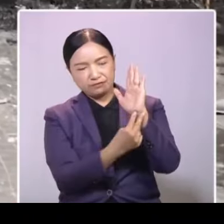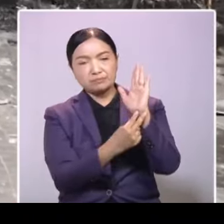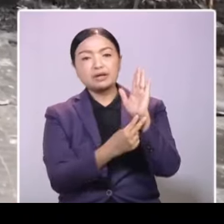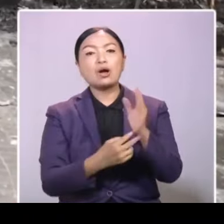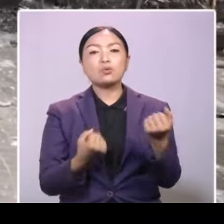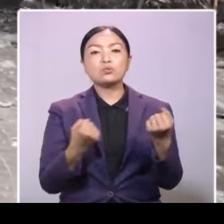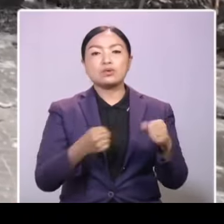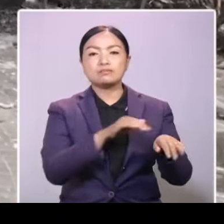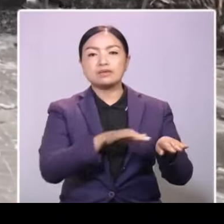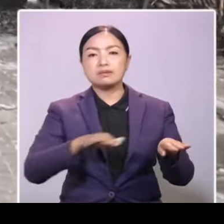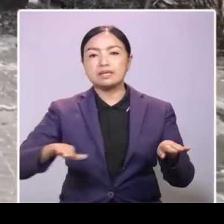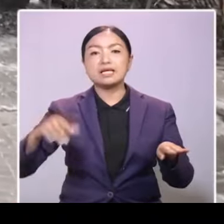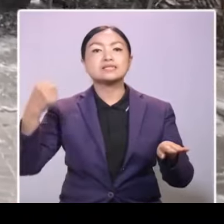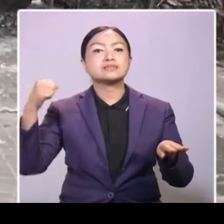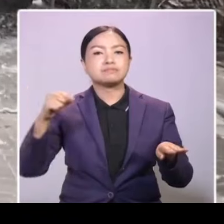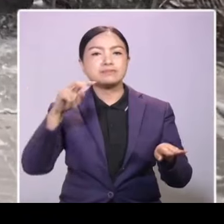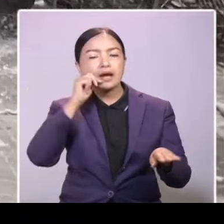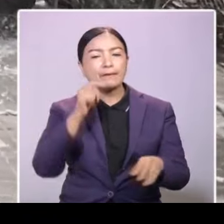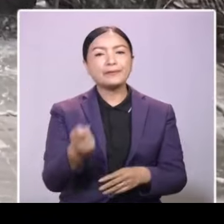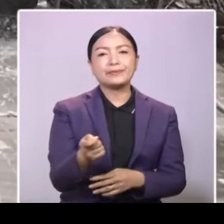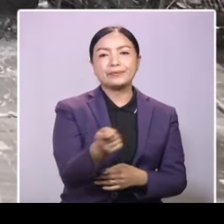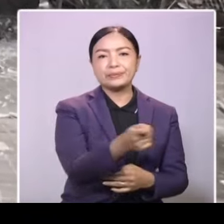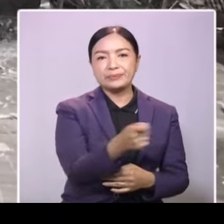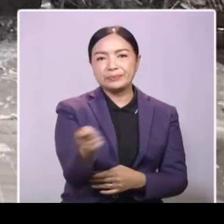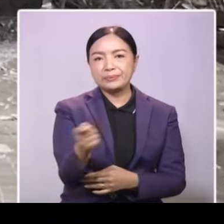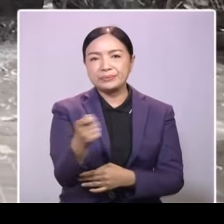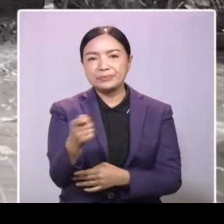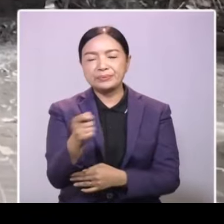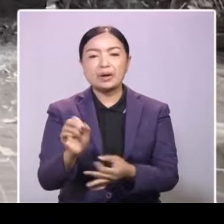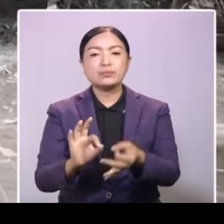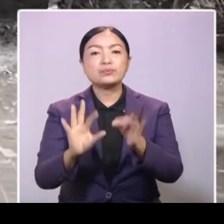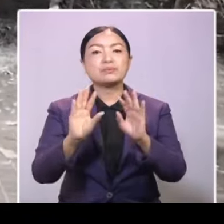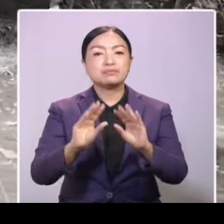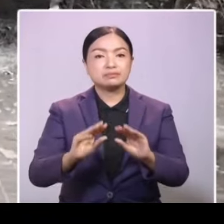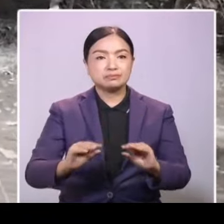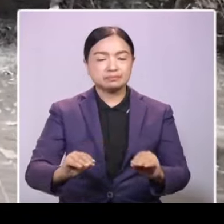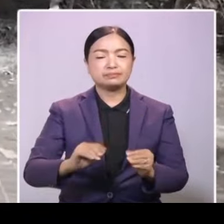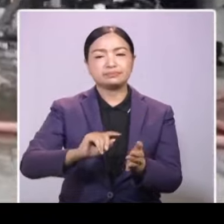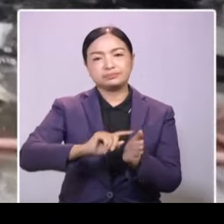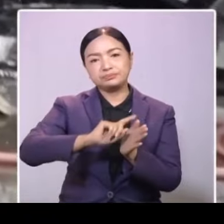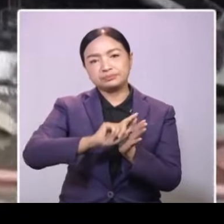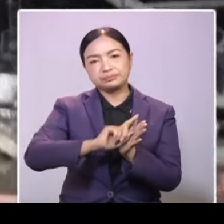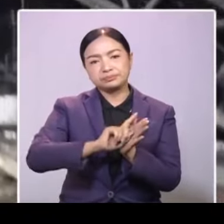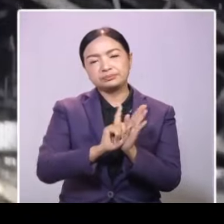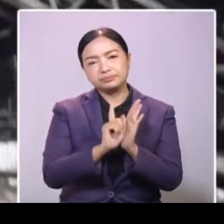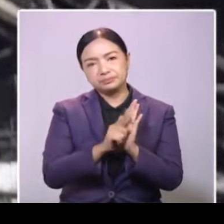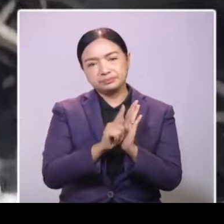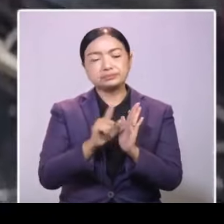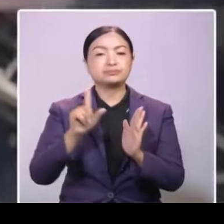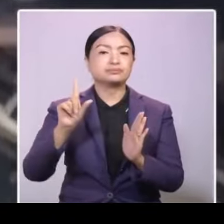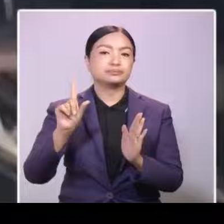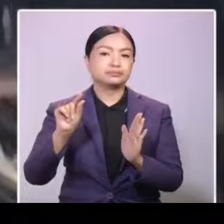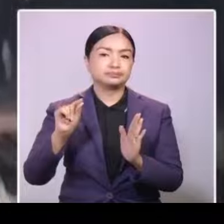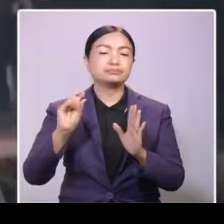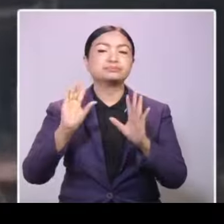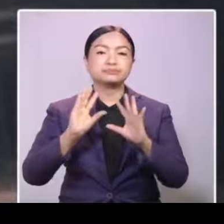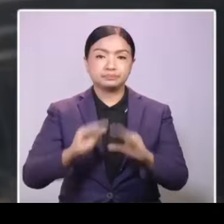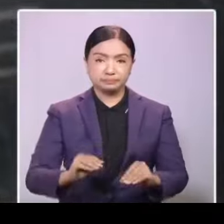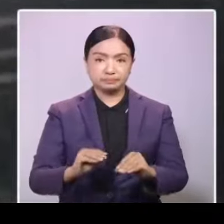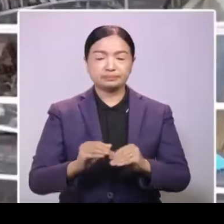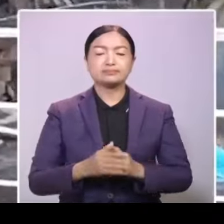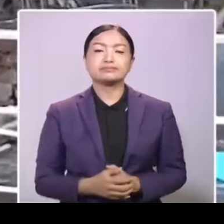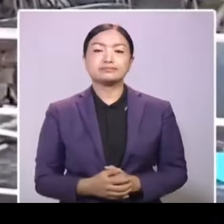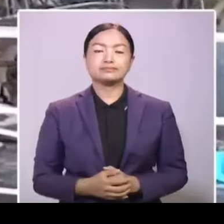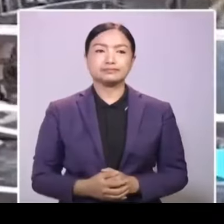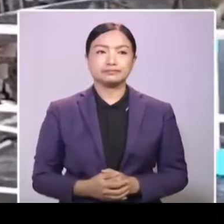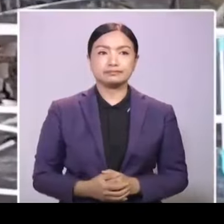คันช่วยกันฉีดน้ำเข้าไปเพื่อระดมสกัดเพลิงเอาไว้ใช้เวลา20นาทีเพลิงสงบนะฮะเหตุ